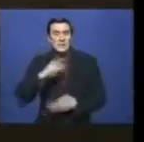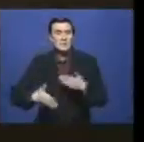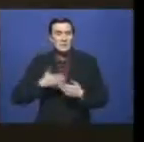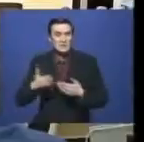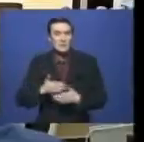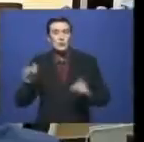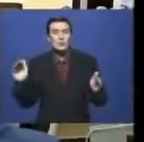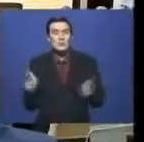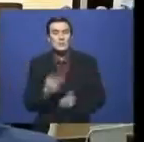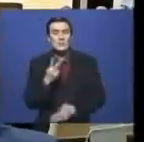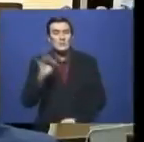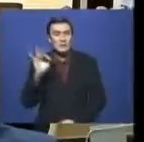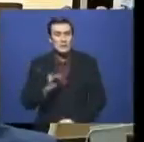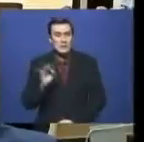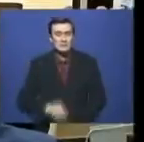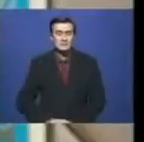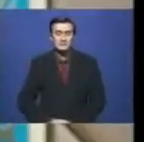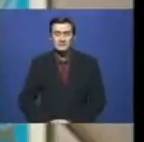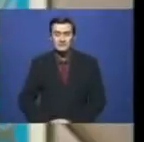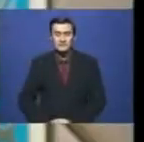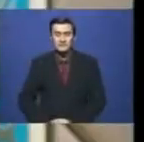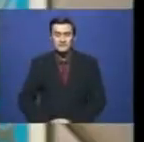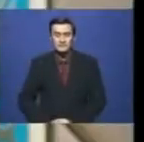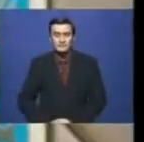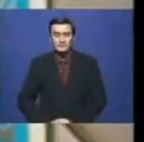ответственности, уменьшилось на 2%.